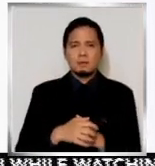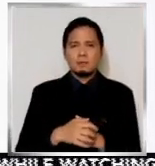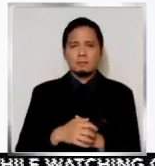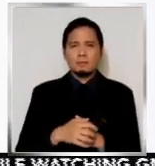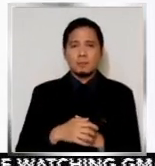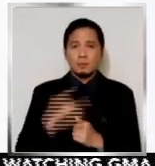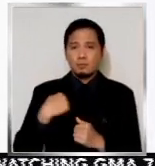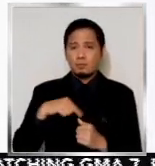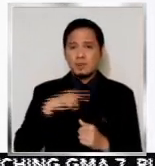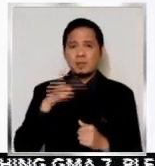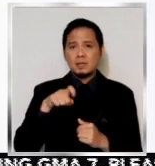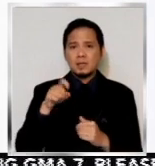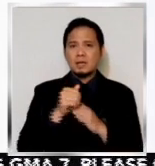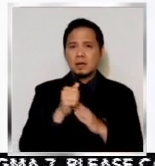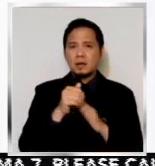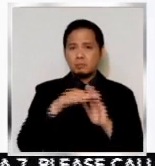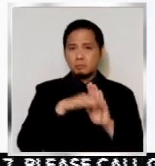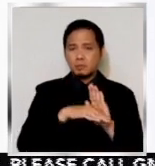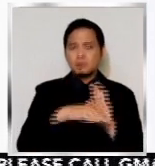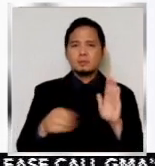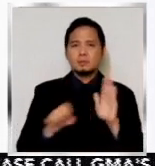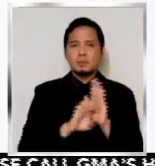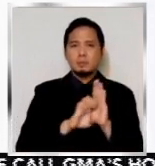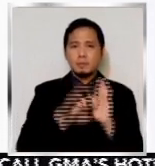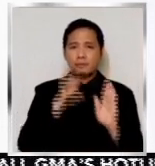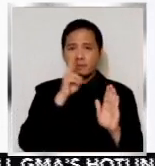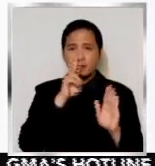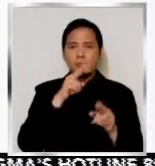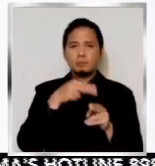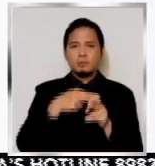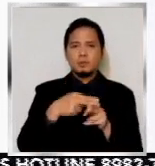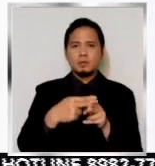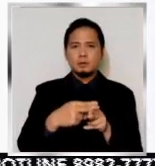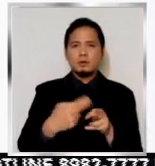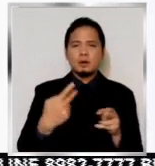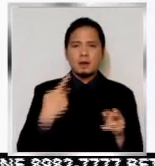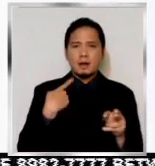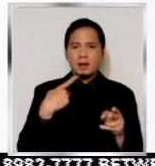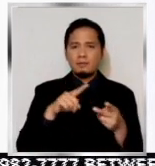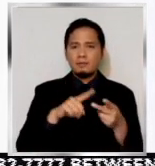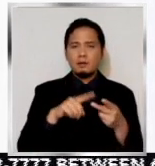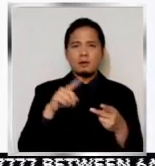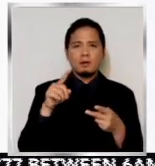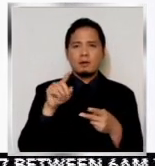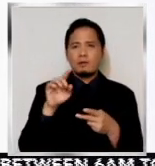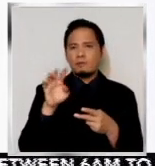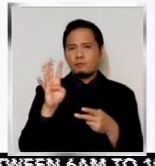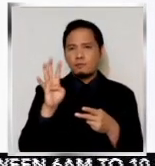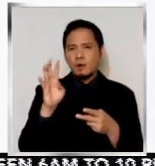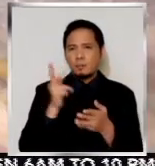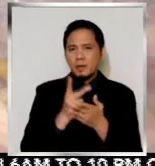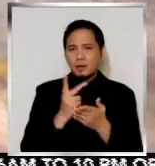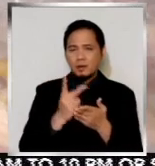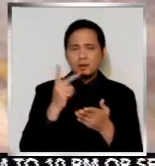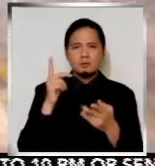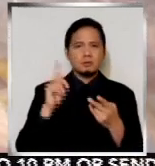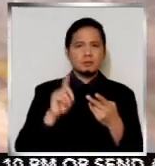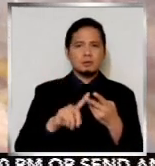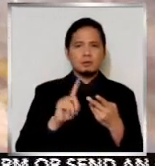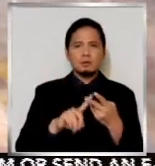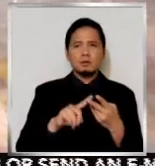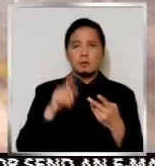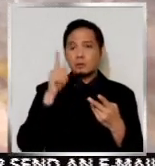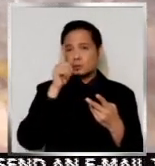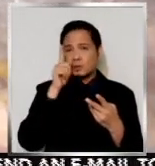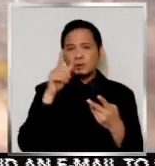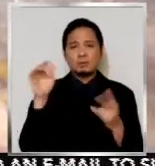ng Visayas, 15 pesos per kilo live weight, kung 10 pesos per live weight naman sa Luzon. Dinoble rin